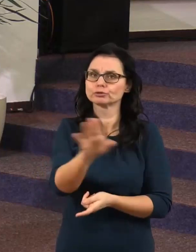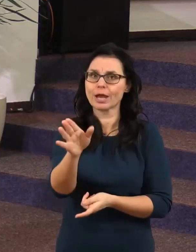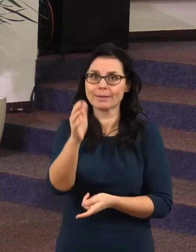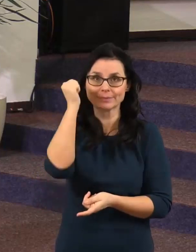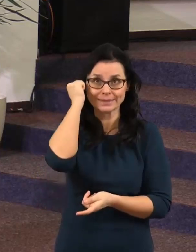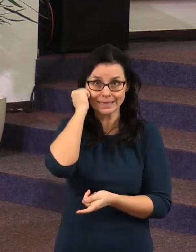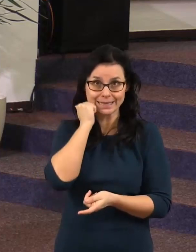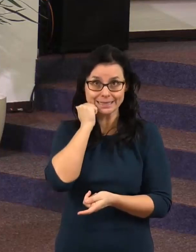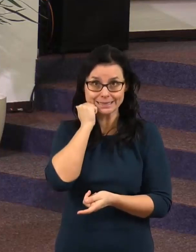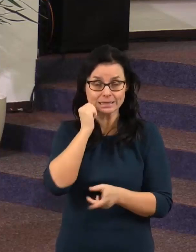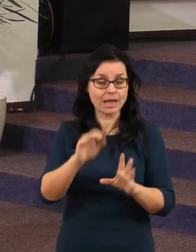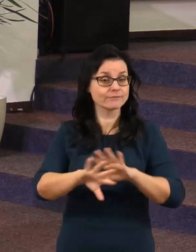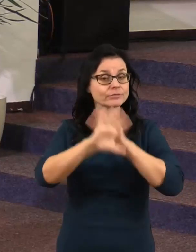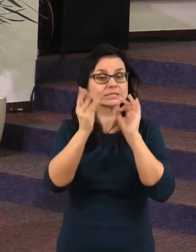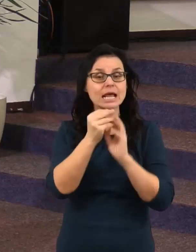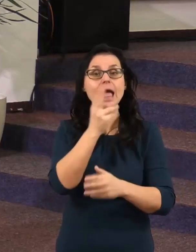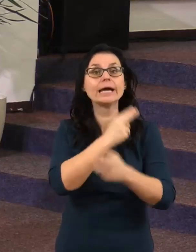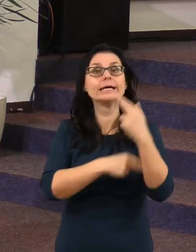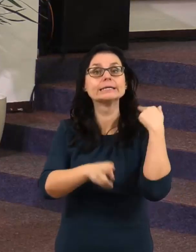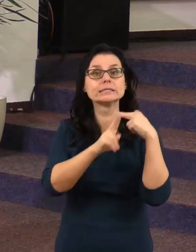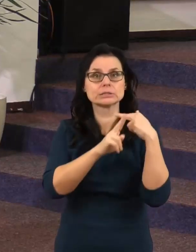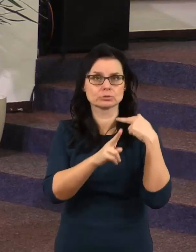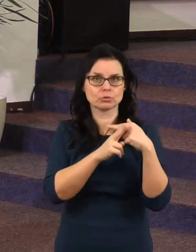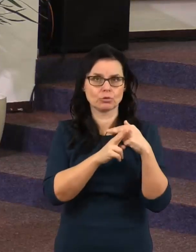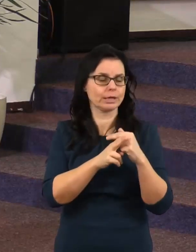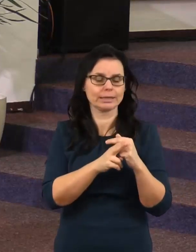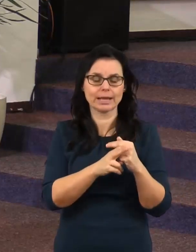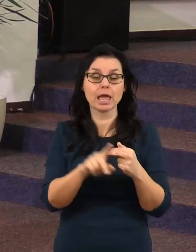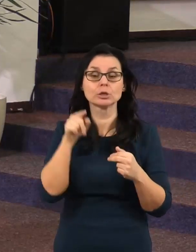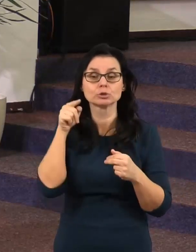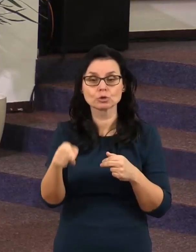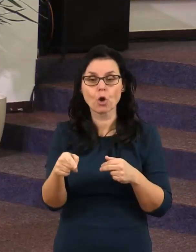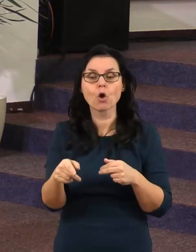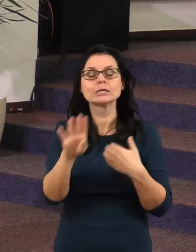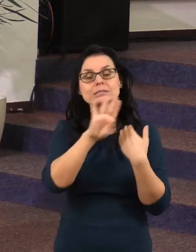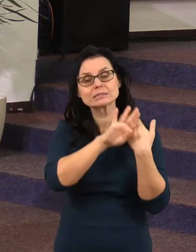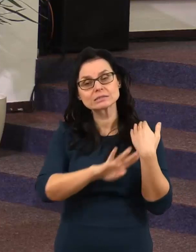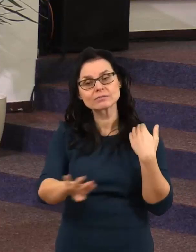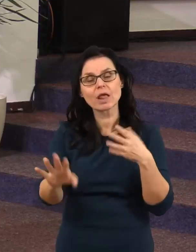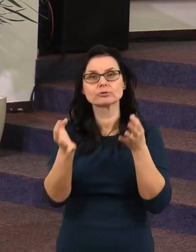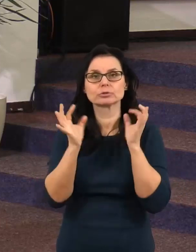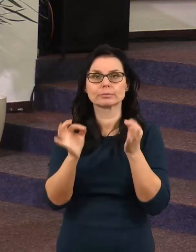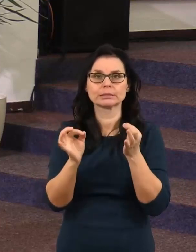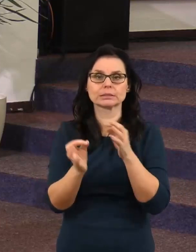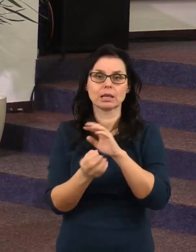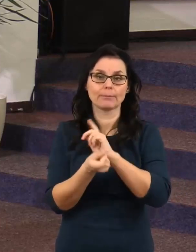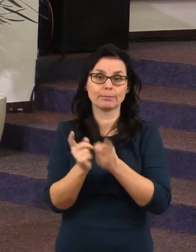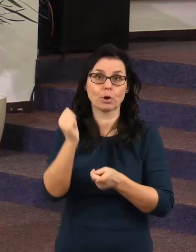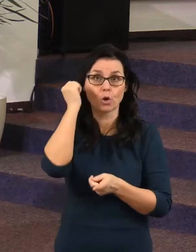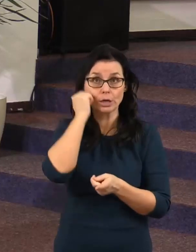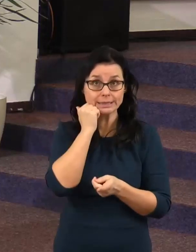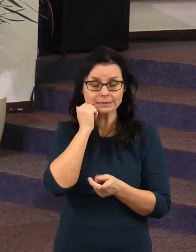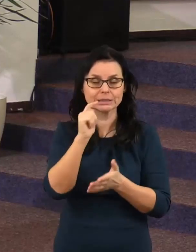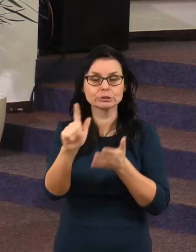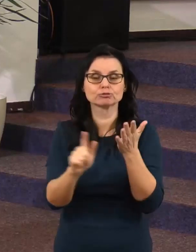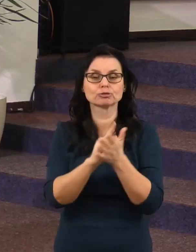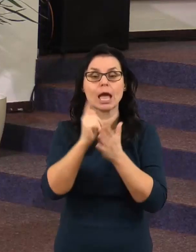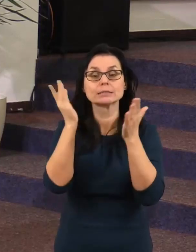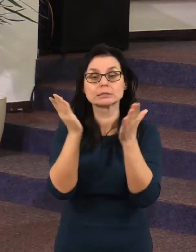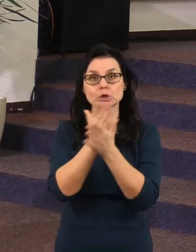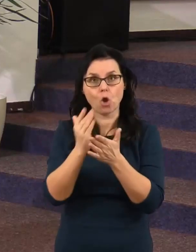v celé historii. Tato kniha je určená zejména lidem v době konce.